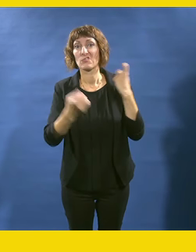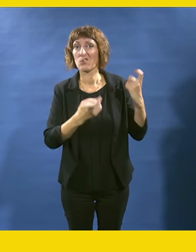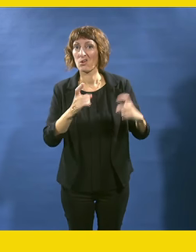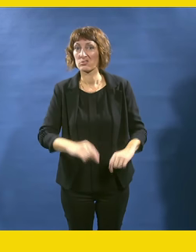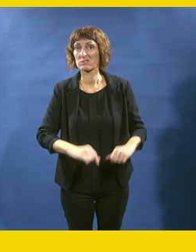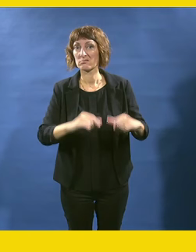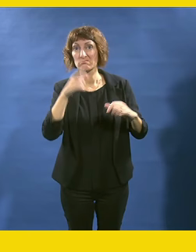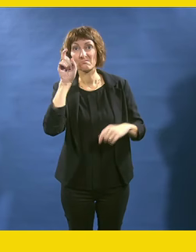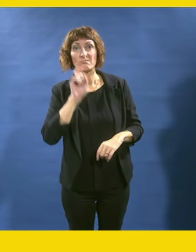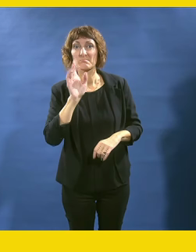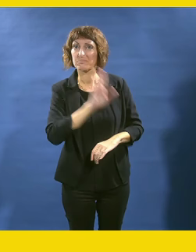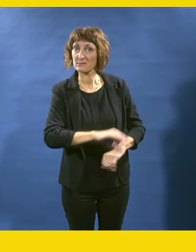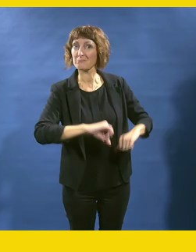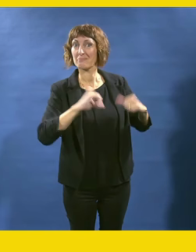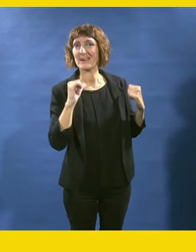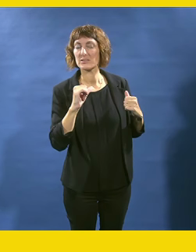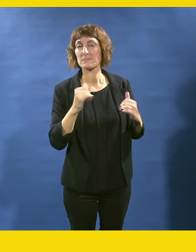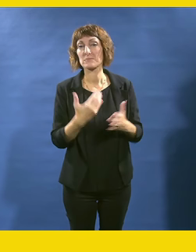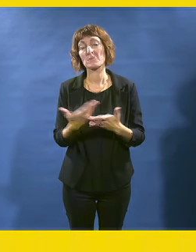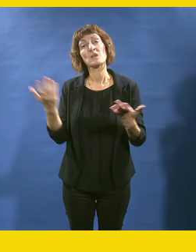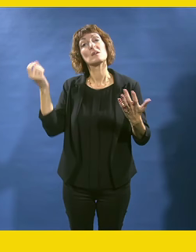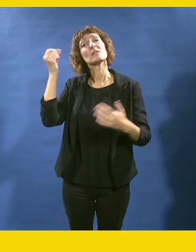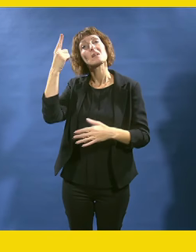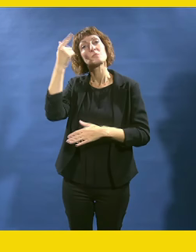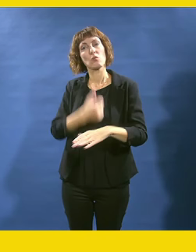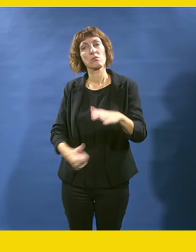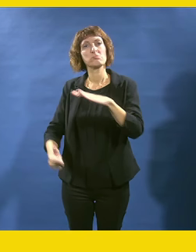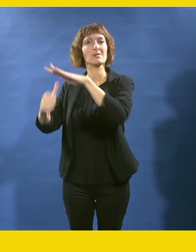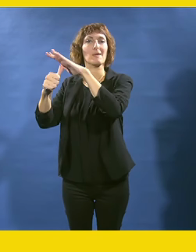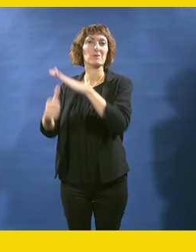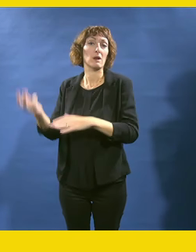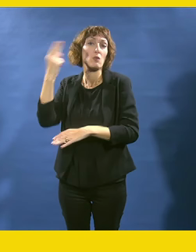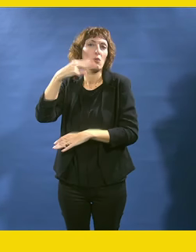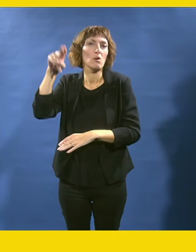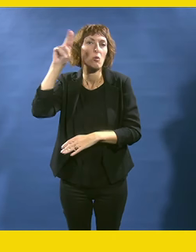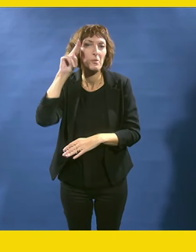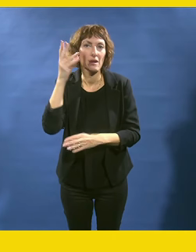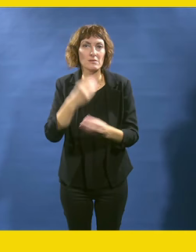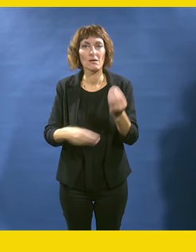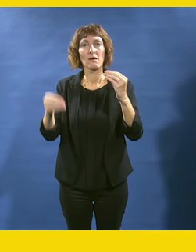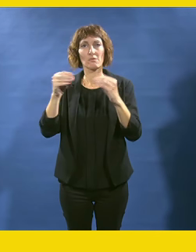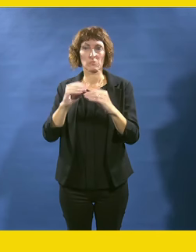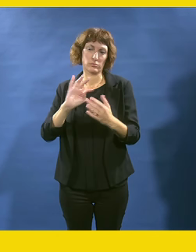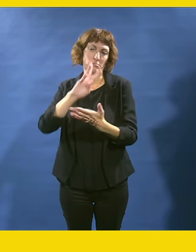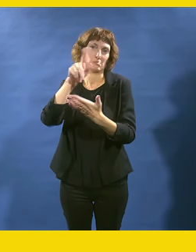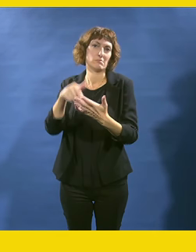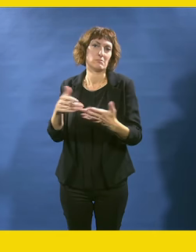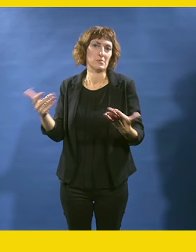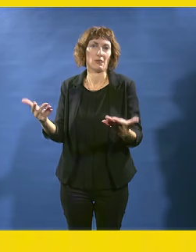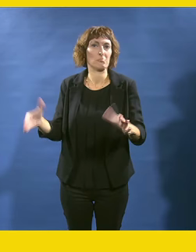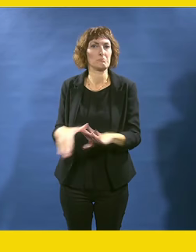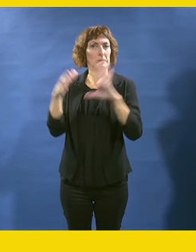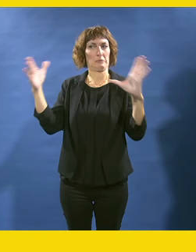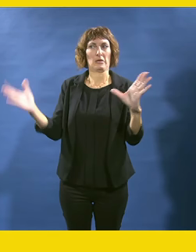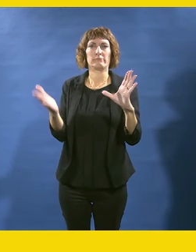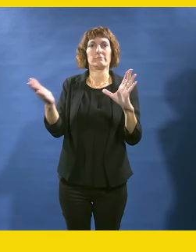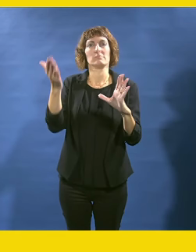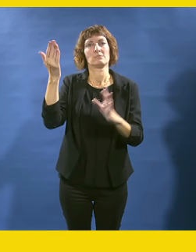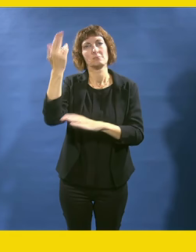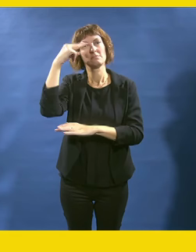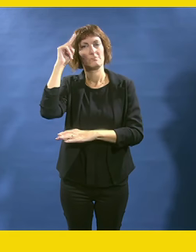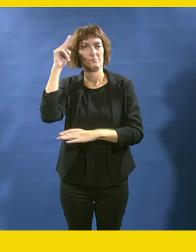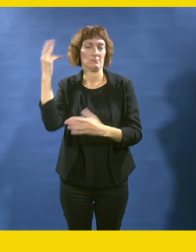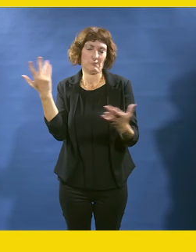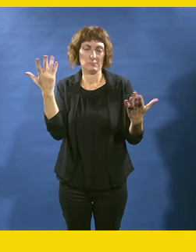des institutions européennes et capitale de l'Europe, c'était quand même une belle évidence pour nous. Avec cet événement, notre